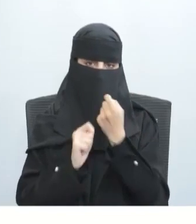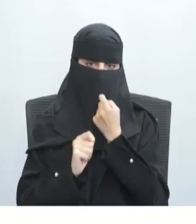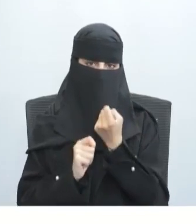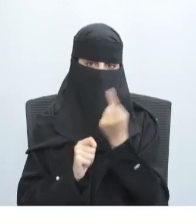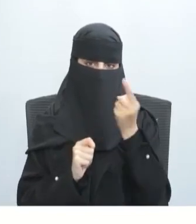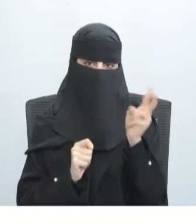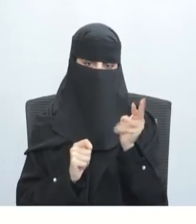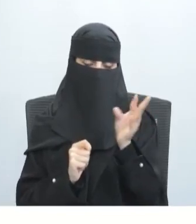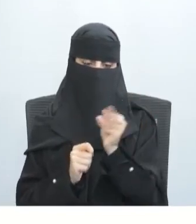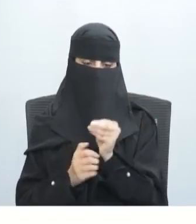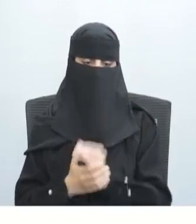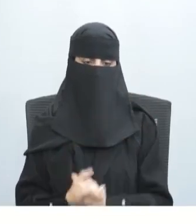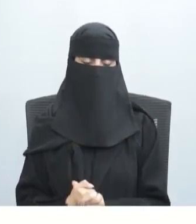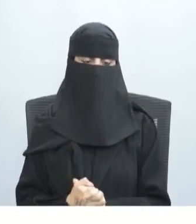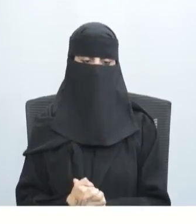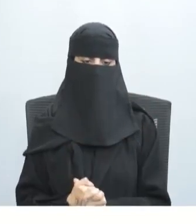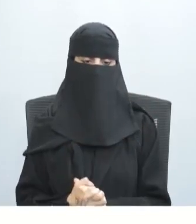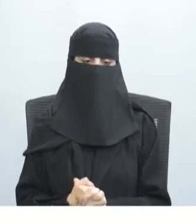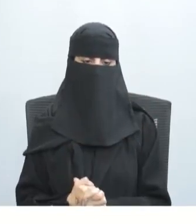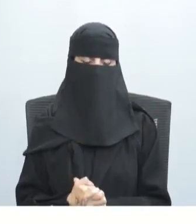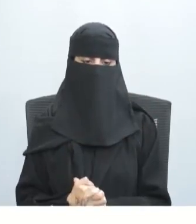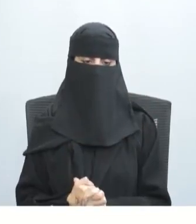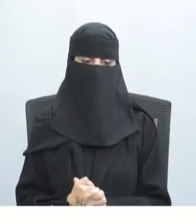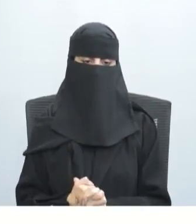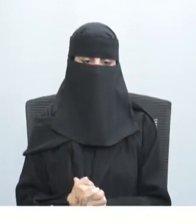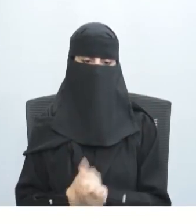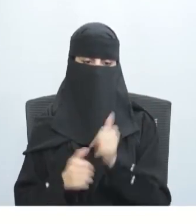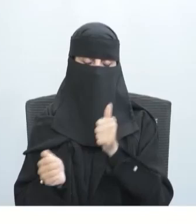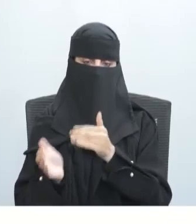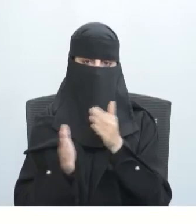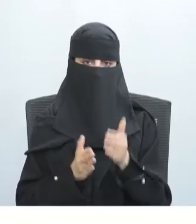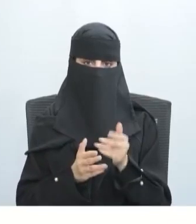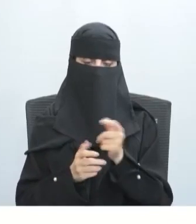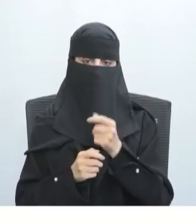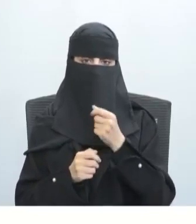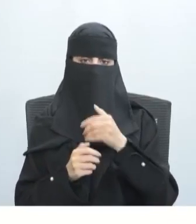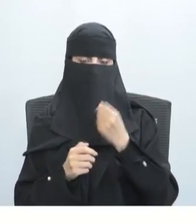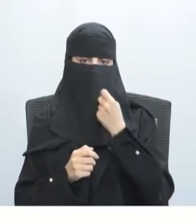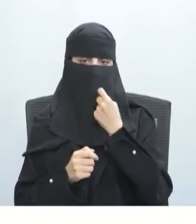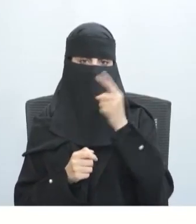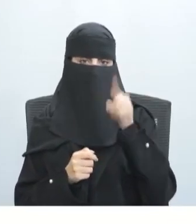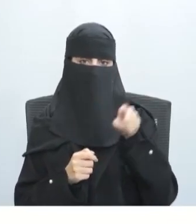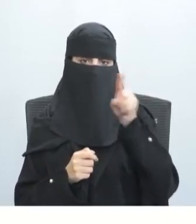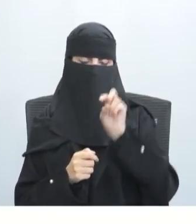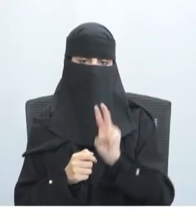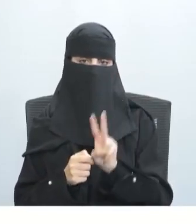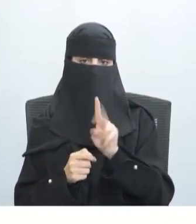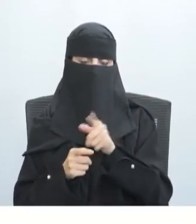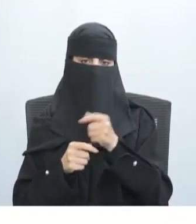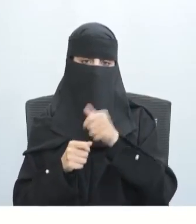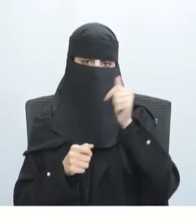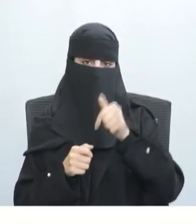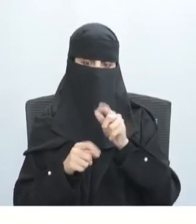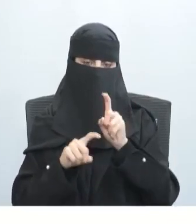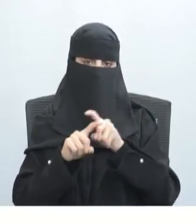فالو ولدينا المبلغ المودع 100 ريال الحالي ولدينا العائد هي 4%